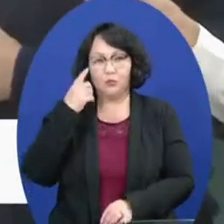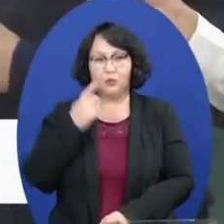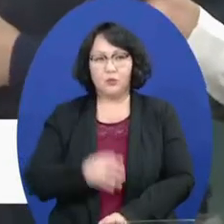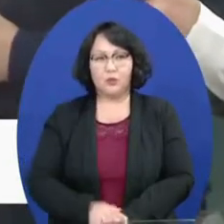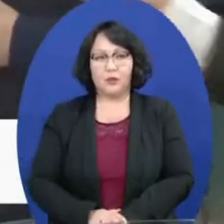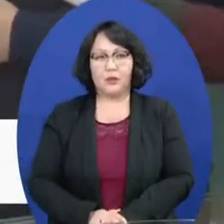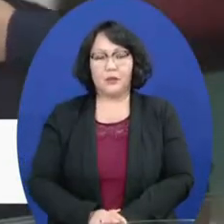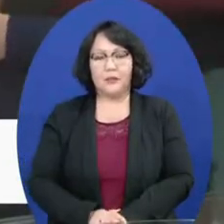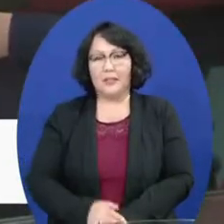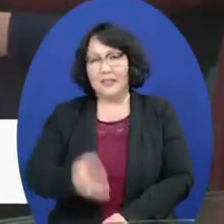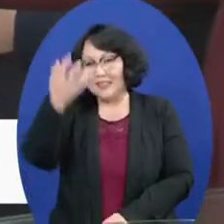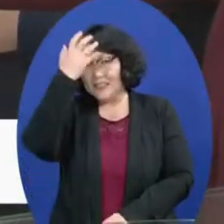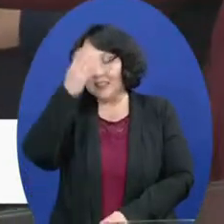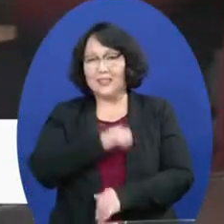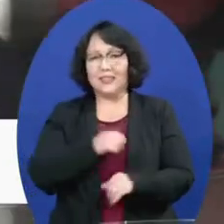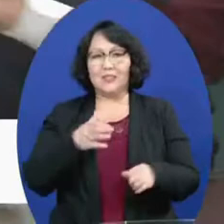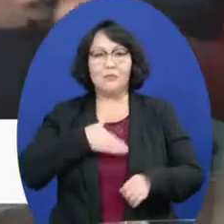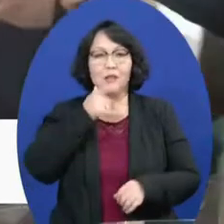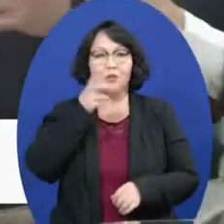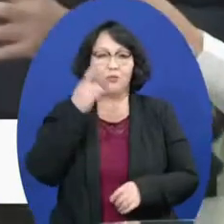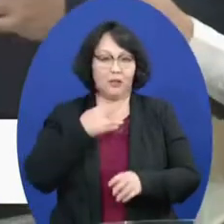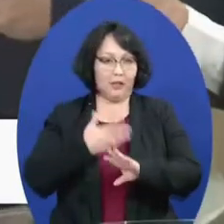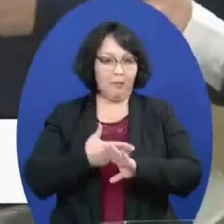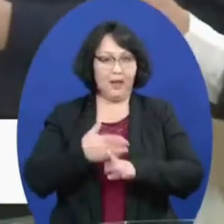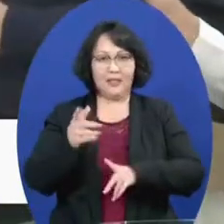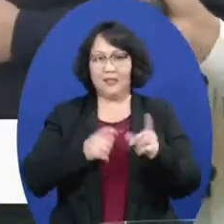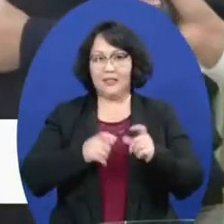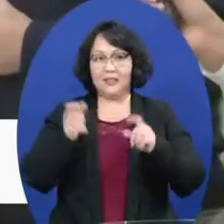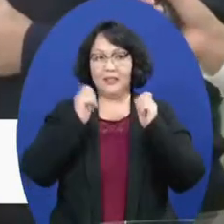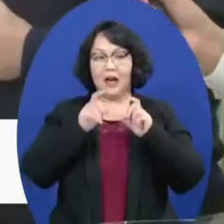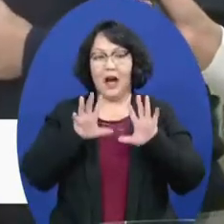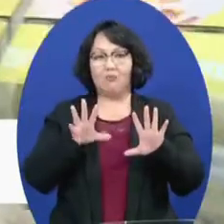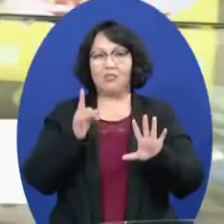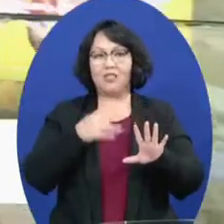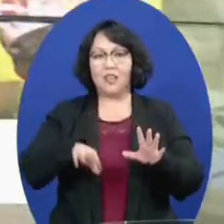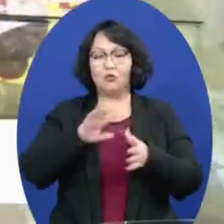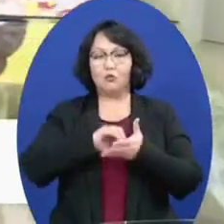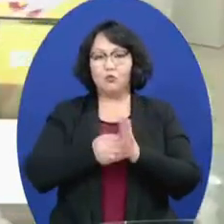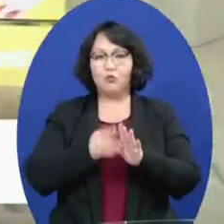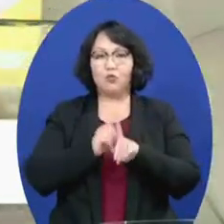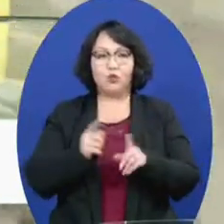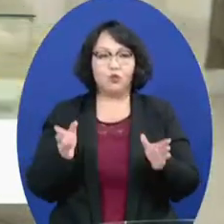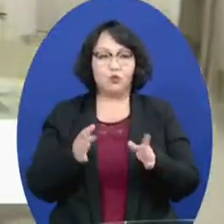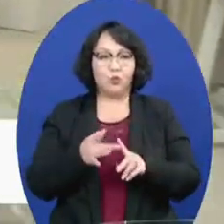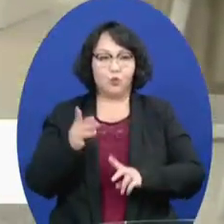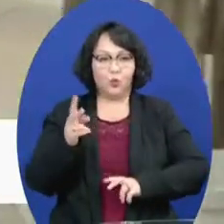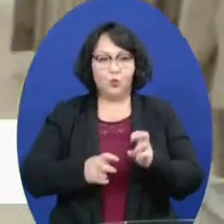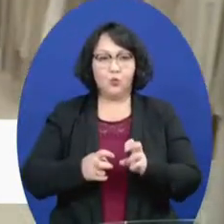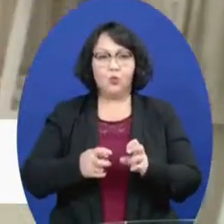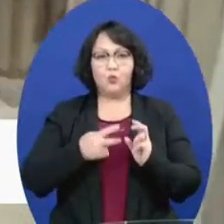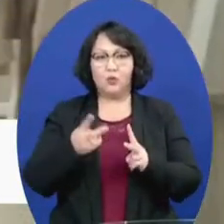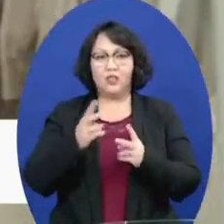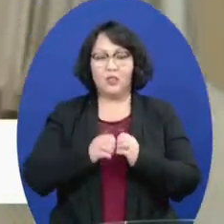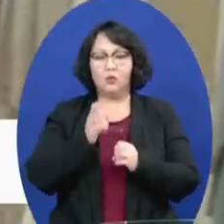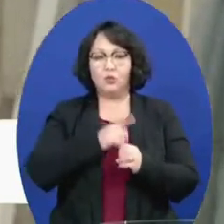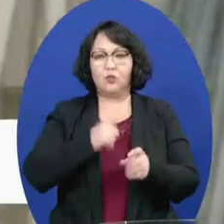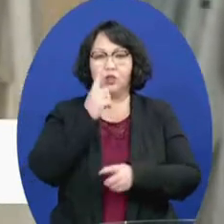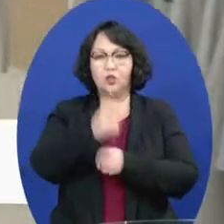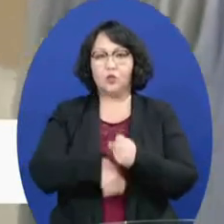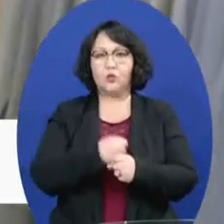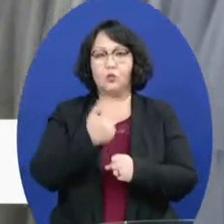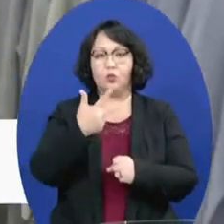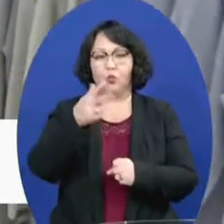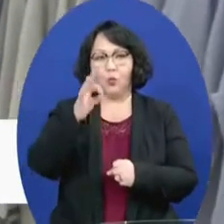бодож байгаа. Засгийн газар иргэдийн эрүүл мэндийг хамгаалж эдийн засгийг сэргийлэх 10 их найдын төлөвлөгөөндөө жижиг дунд үйлдвэрлэл үйлчилгээ эрхлэгчдэд